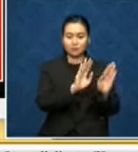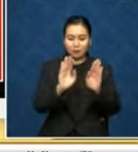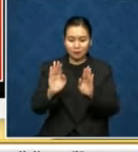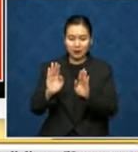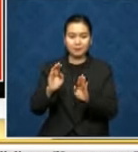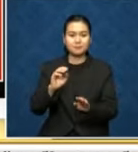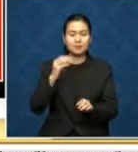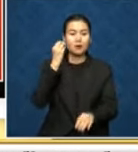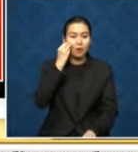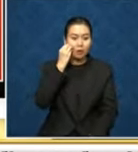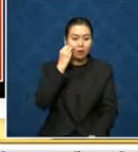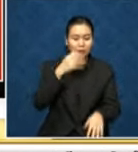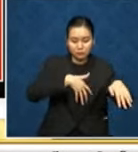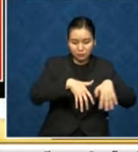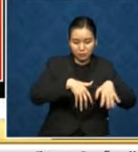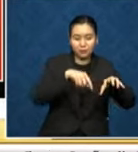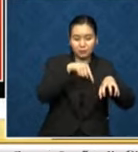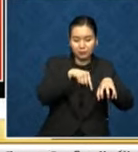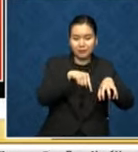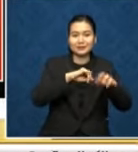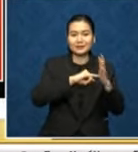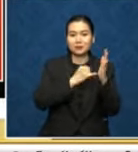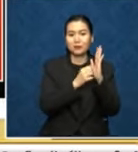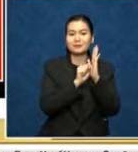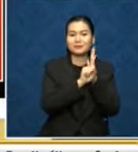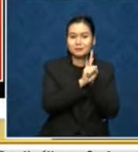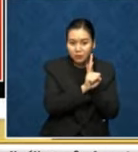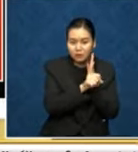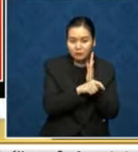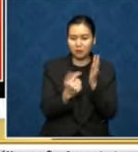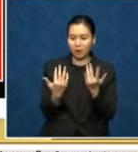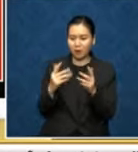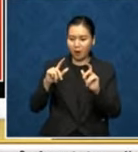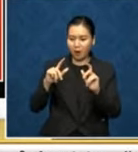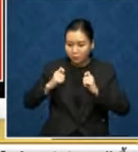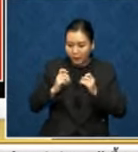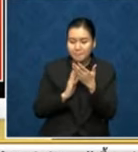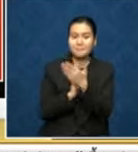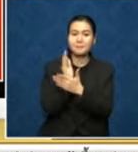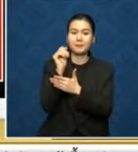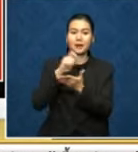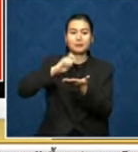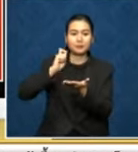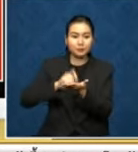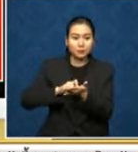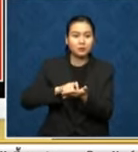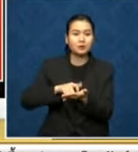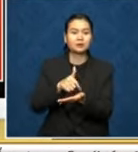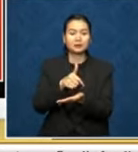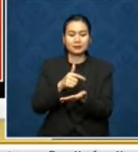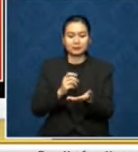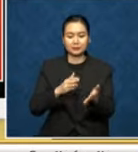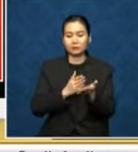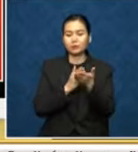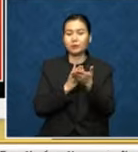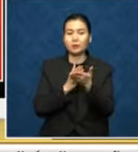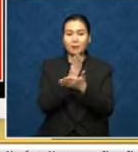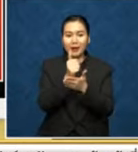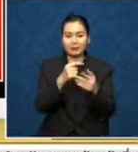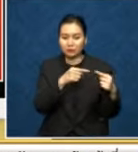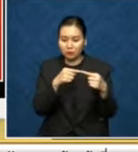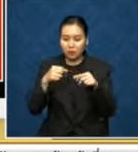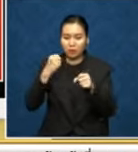นะครับตำบลกกปลาซิวนะครับจังหวัดสงขลาเขารออนุญาตนะครับจากกระทรวงแล้วเขาจะได้ดำเนินการในส่วนที่เกี่ยวข้อง